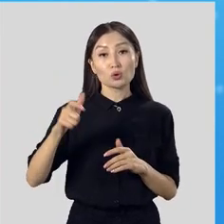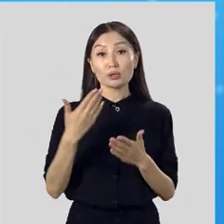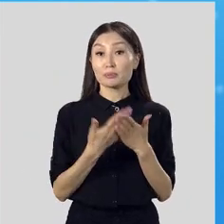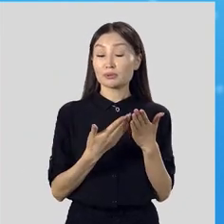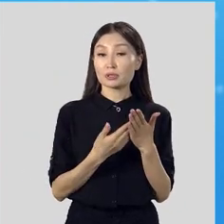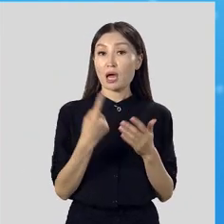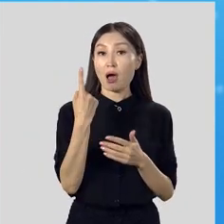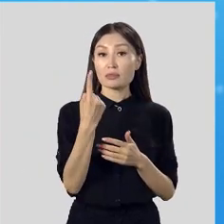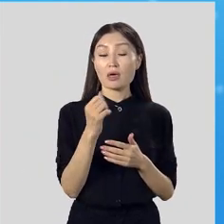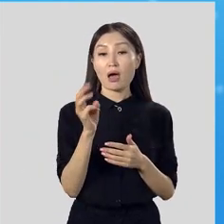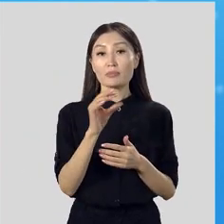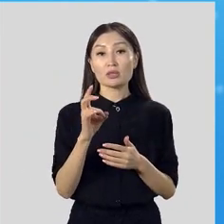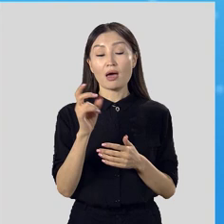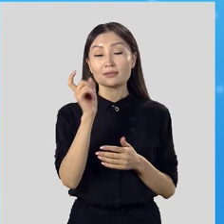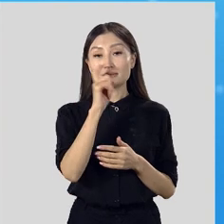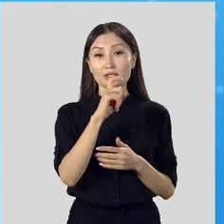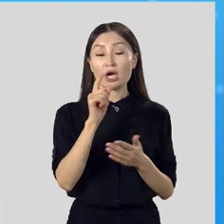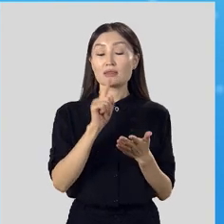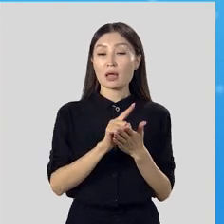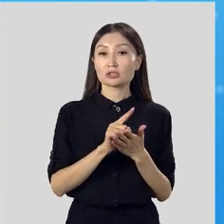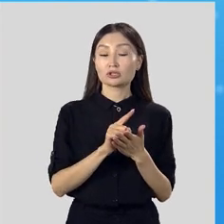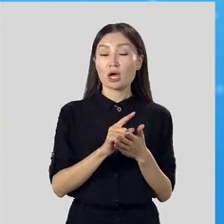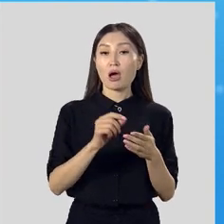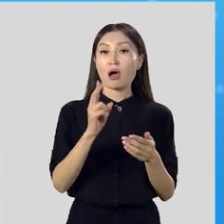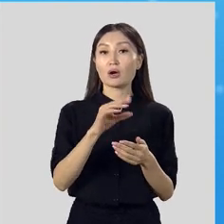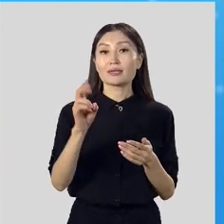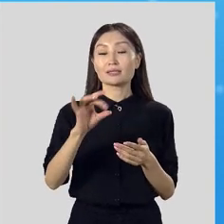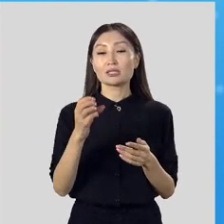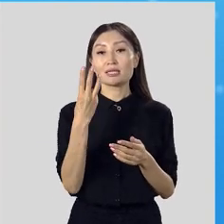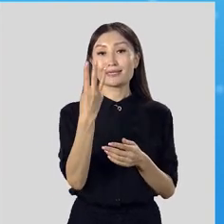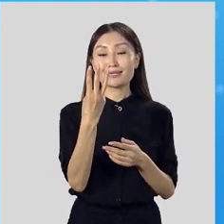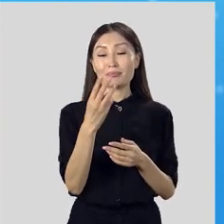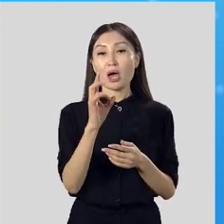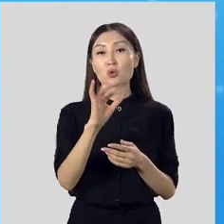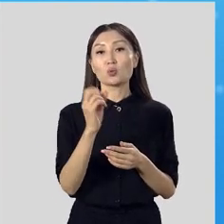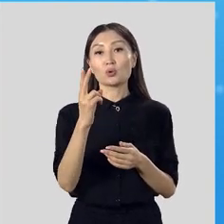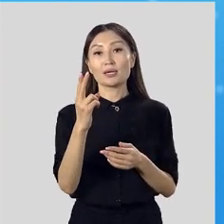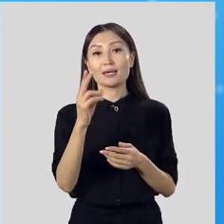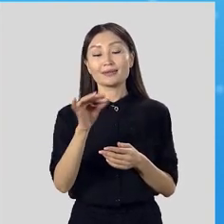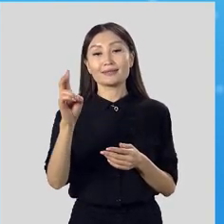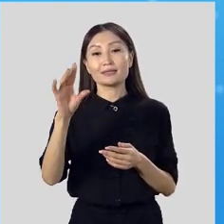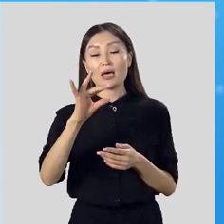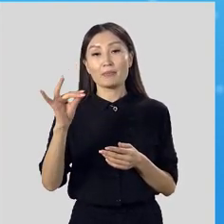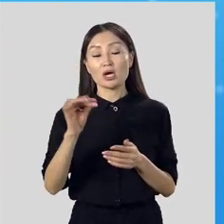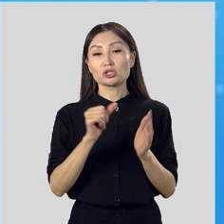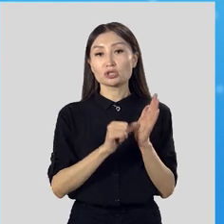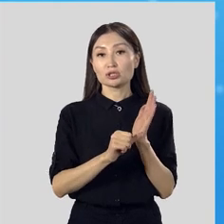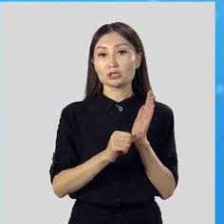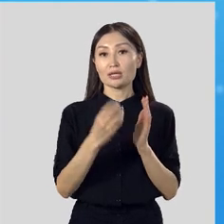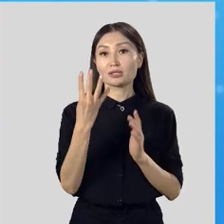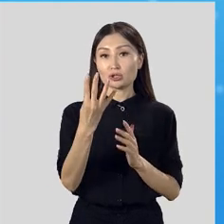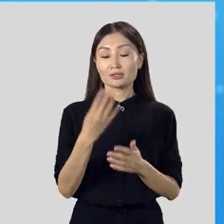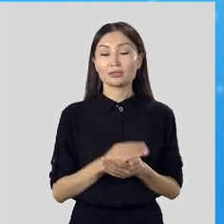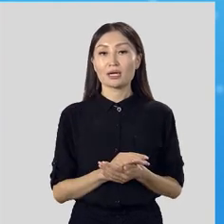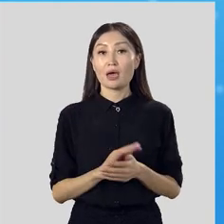что одна аминокислота должна кодироваться 3 нуклеотидами, то есть